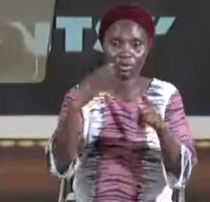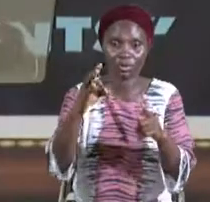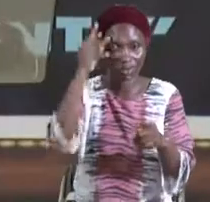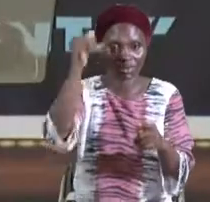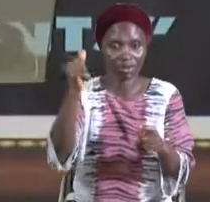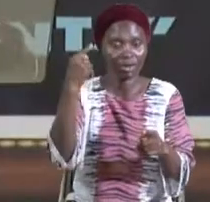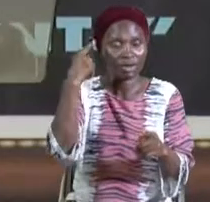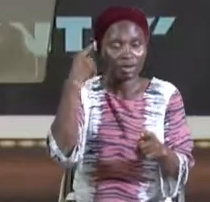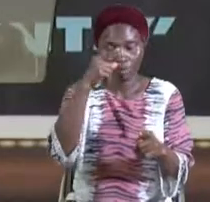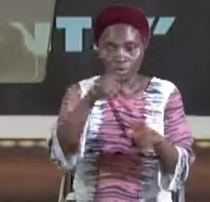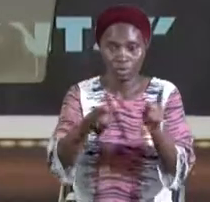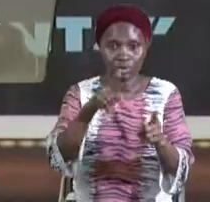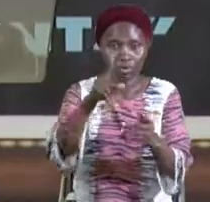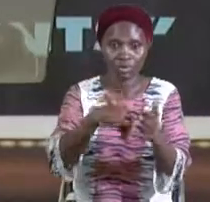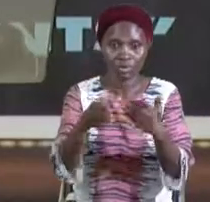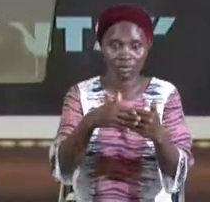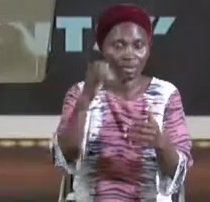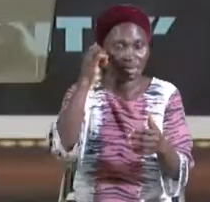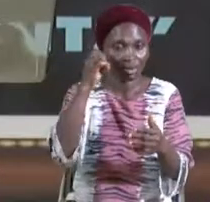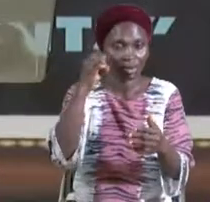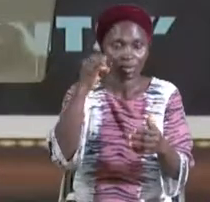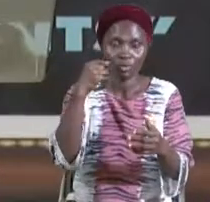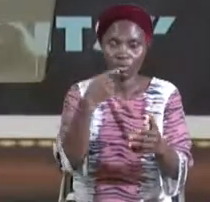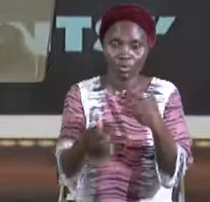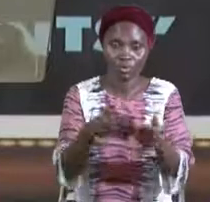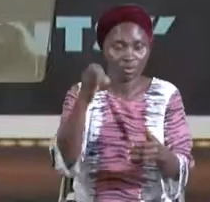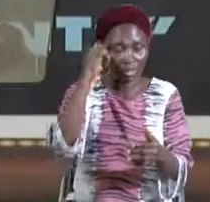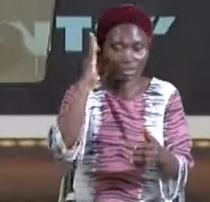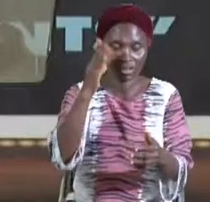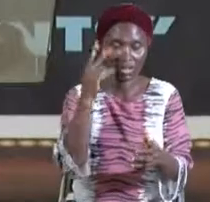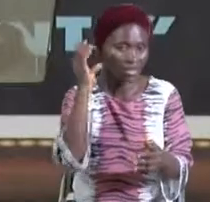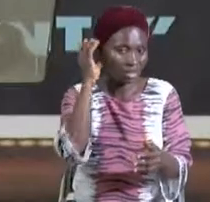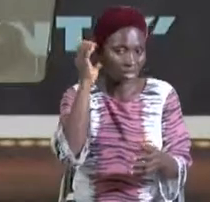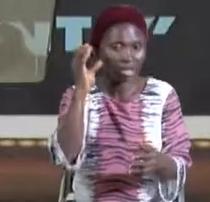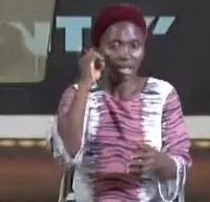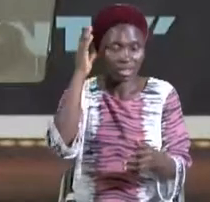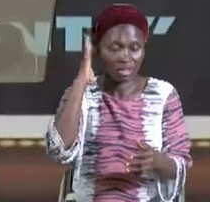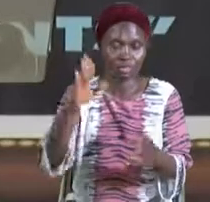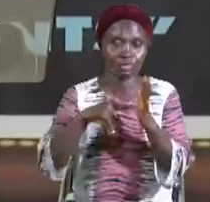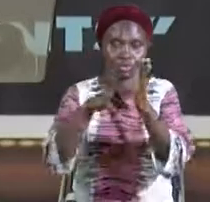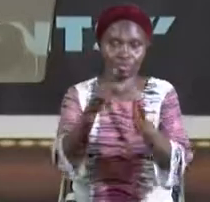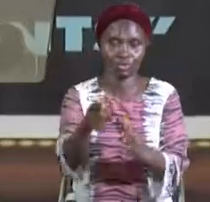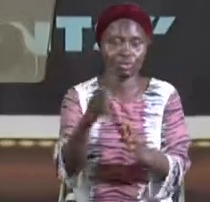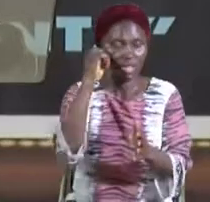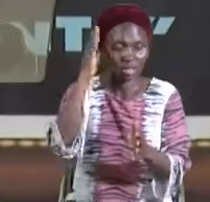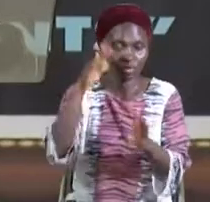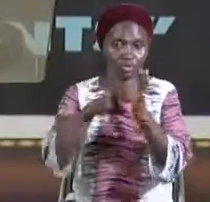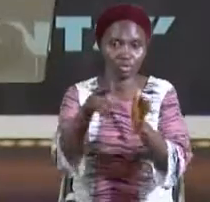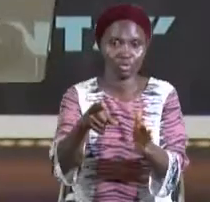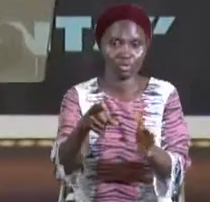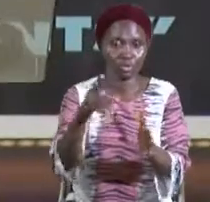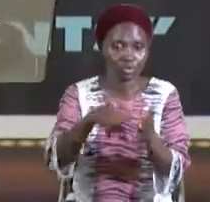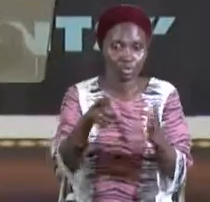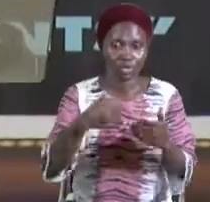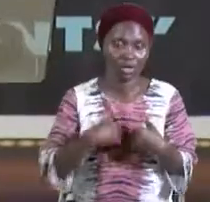entendu. Et il vous annoncera les choses. Il vous annoncera quoi? Ce que vous n'avez jamais connu,